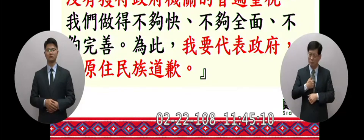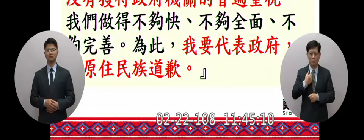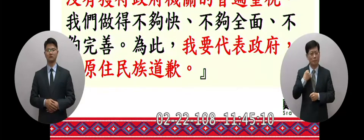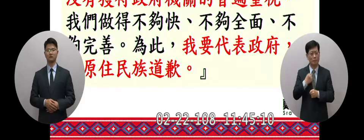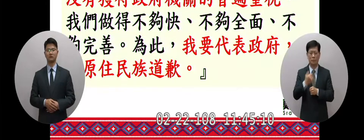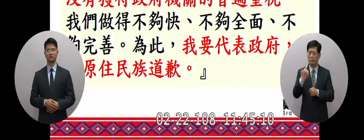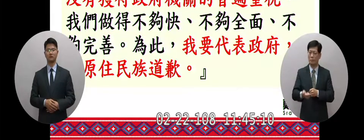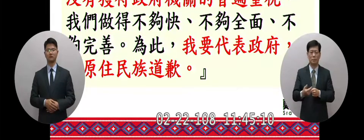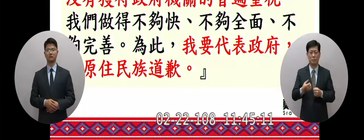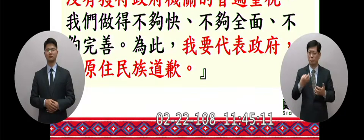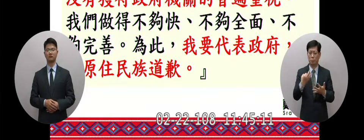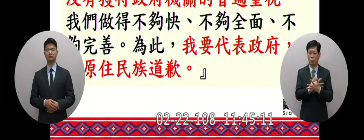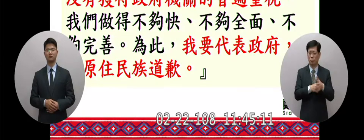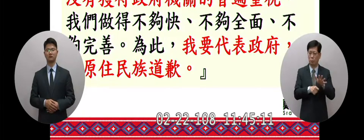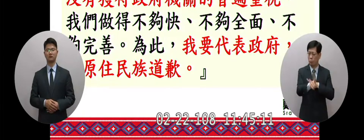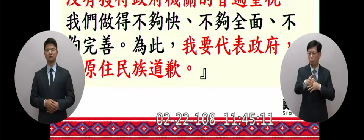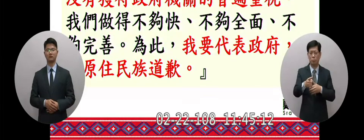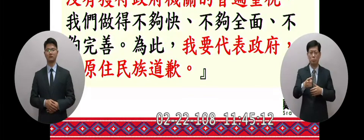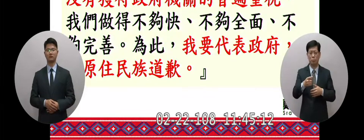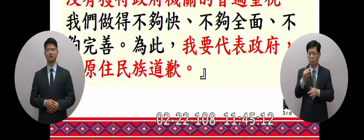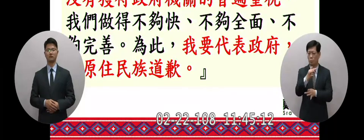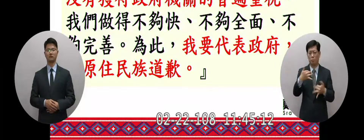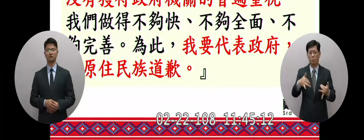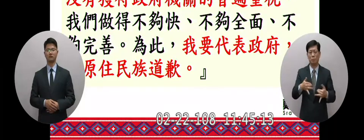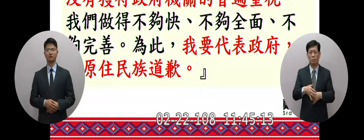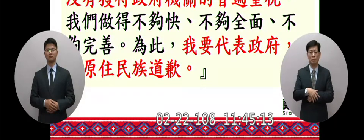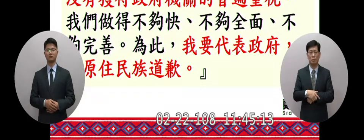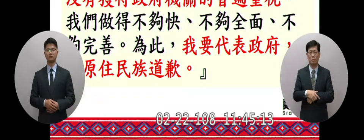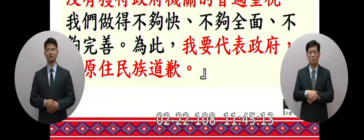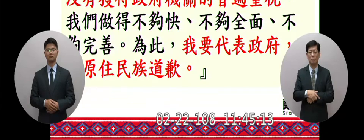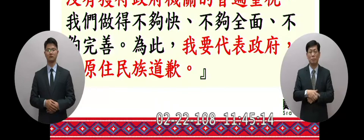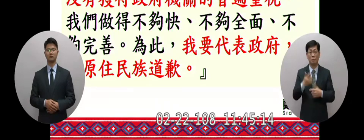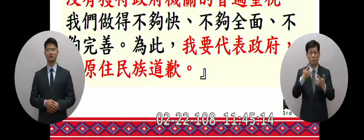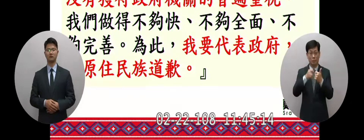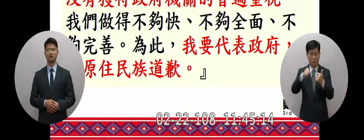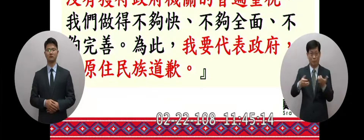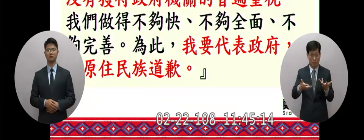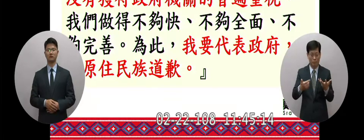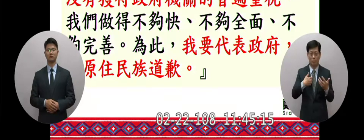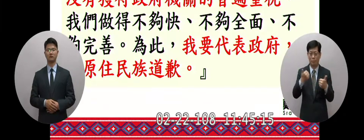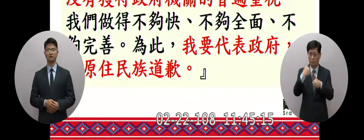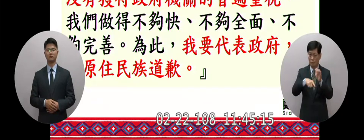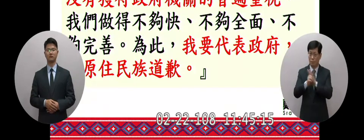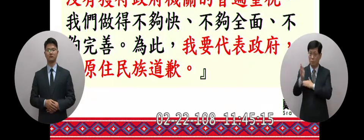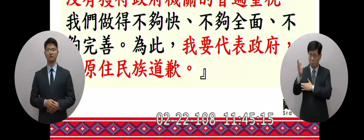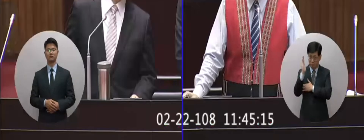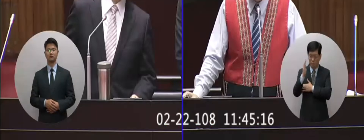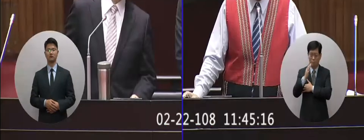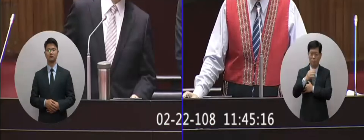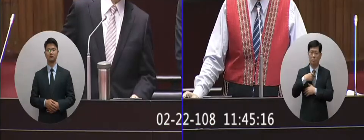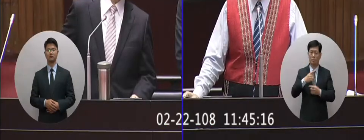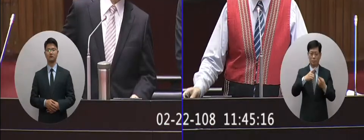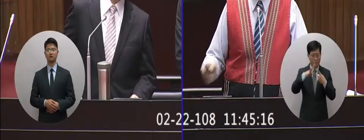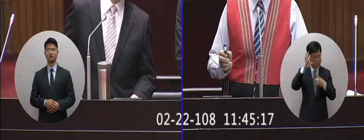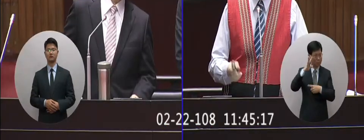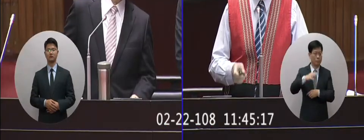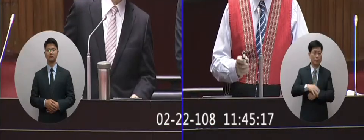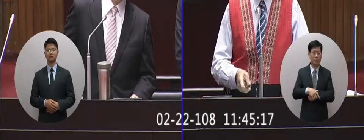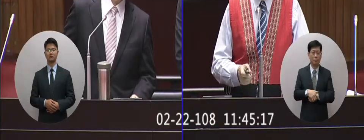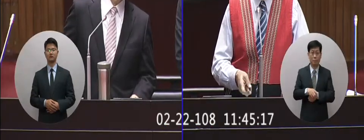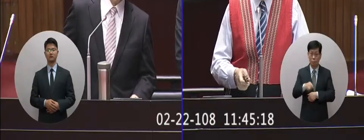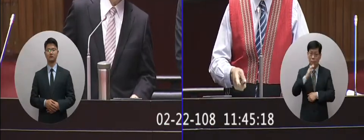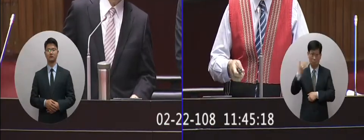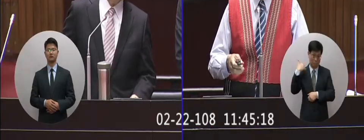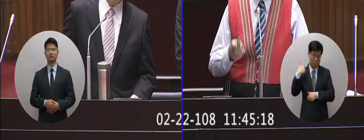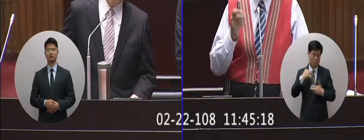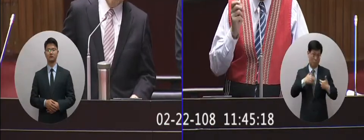快，不够全面，不够完善，为此我要代表政府向原住民族道歉。这个是